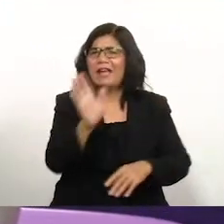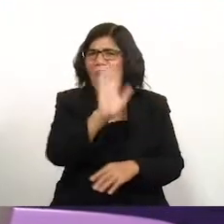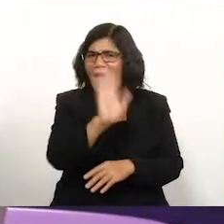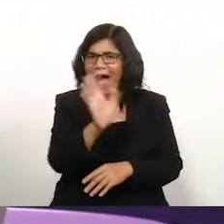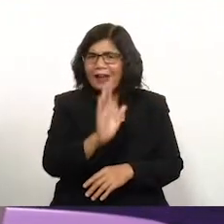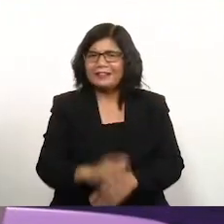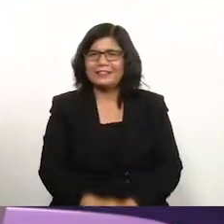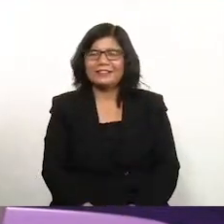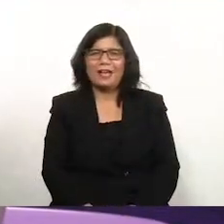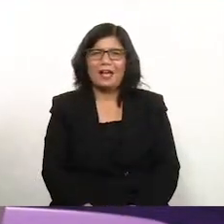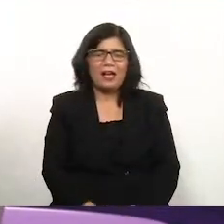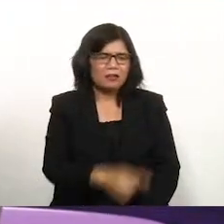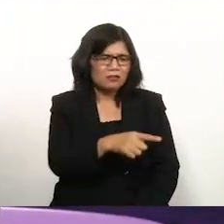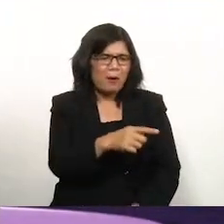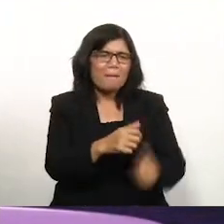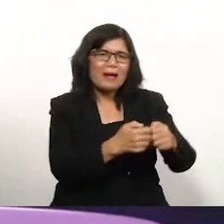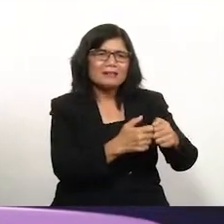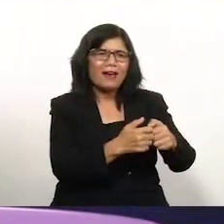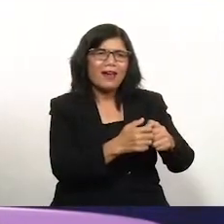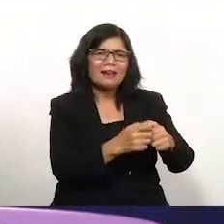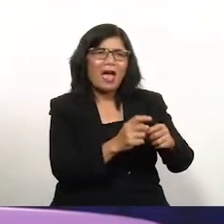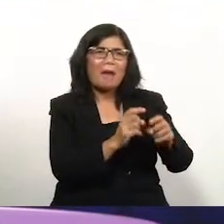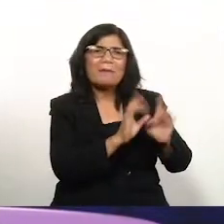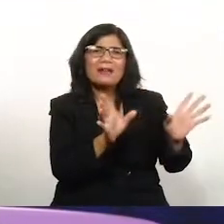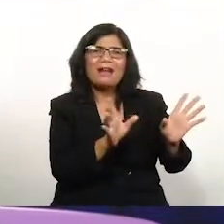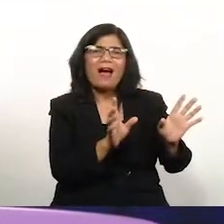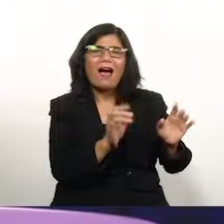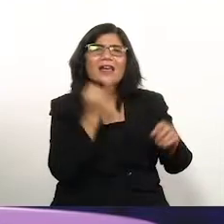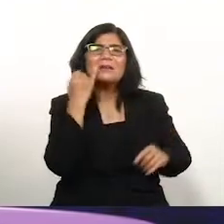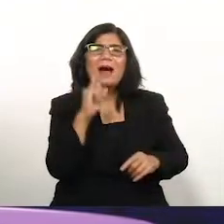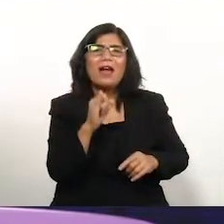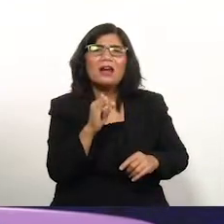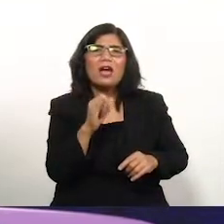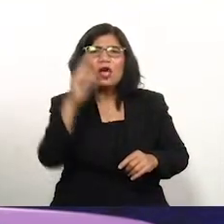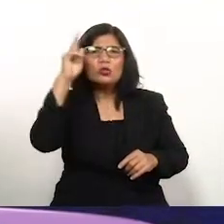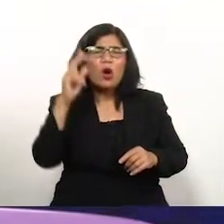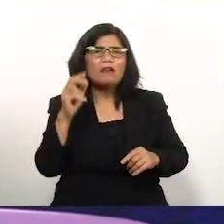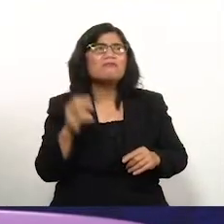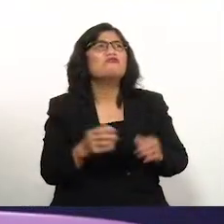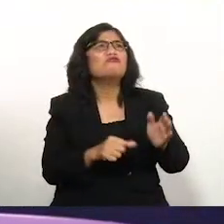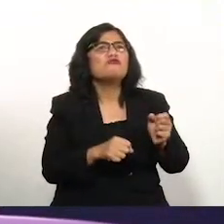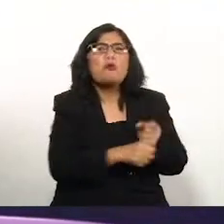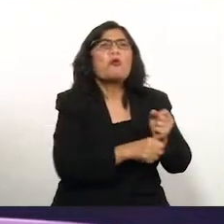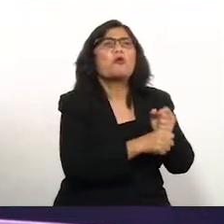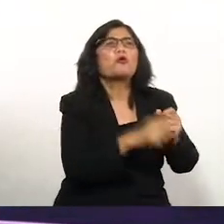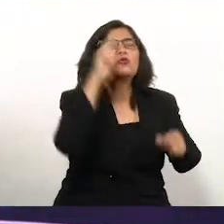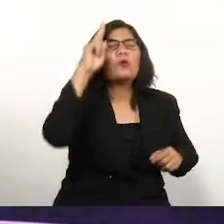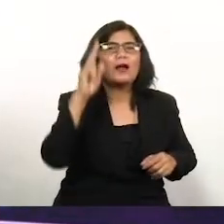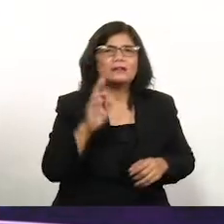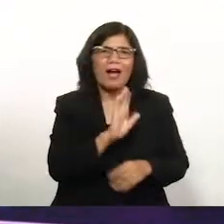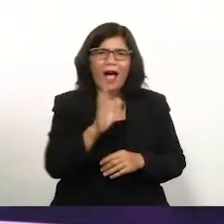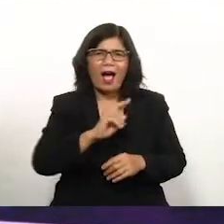lu yang pacaran sama orang tidak seiman Tuhan yang ludes tak Hai bertobat segala Alkitab sudah